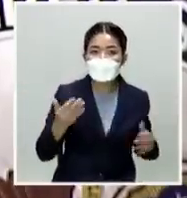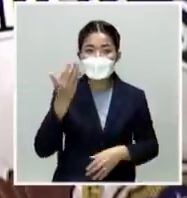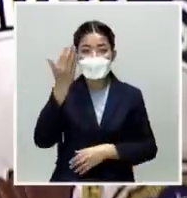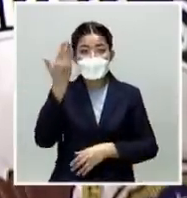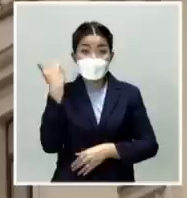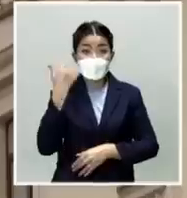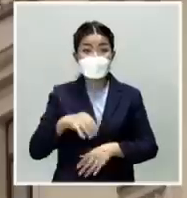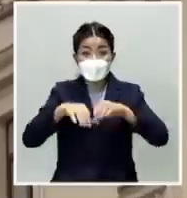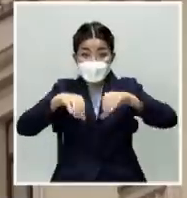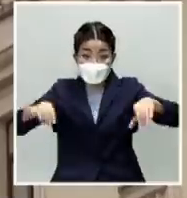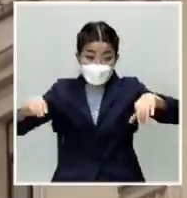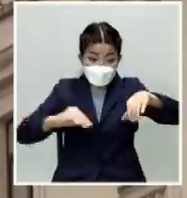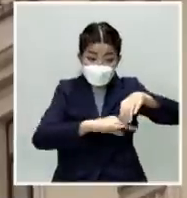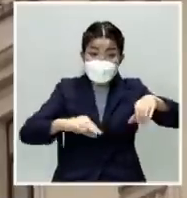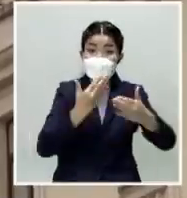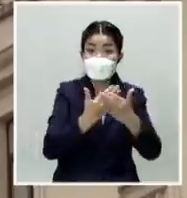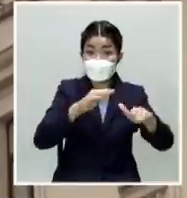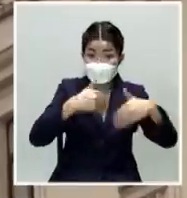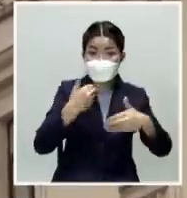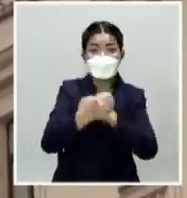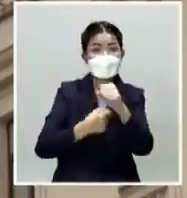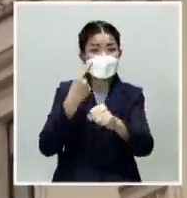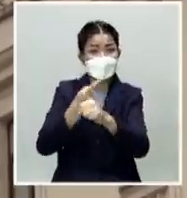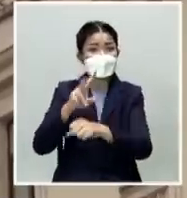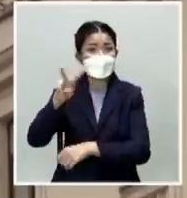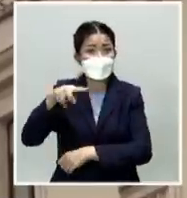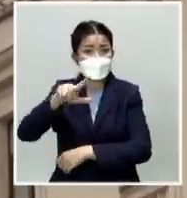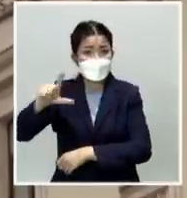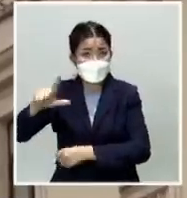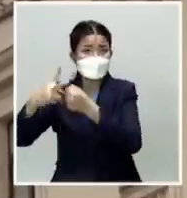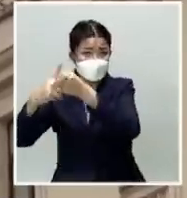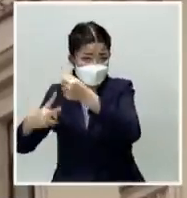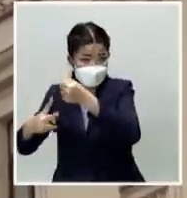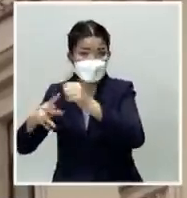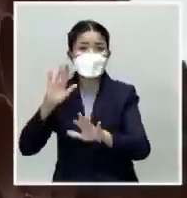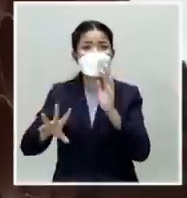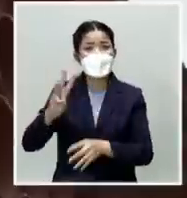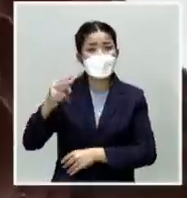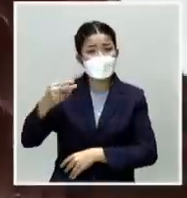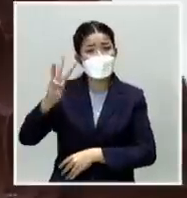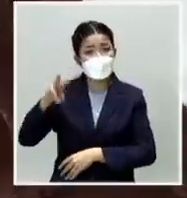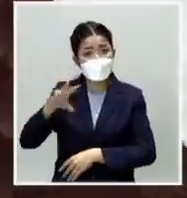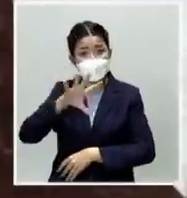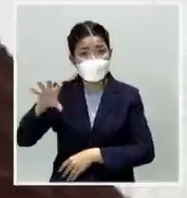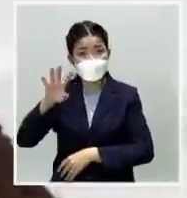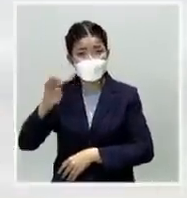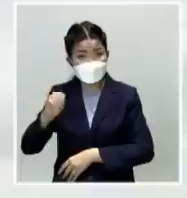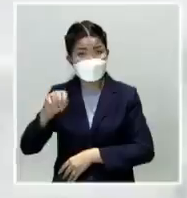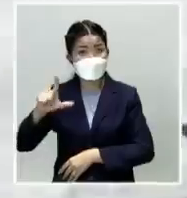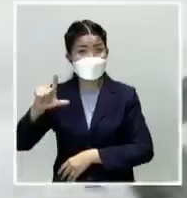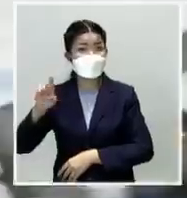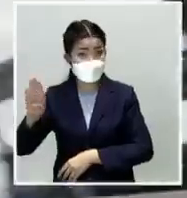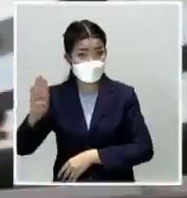ได้ค่าธรรมเนียมจากการส่งผ่านท่อก๊าซของรัสเซียปีละกว่า 2,000 ล้านดอลลาร์สหรัฐหรือราว 66,540 ล้านบา